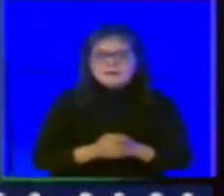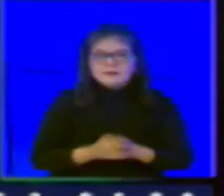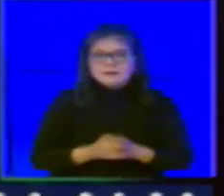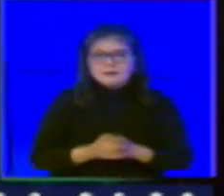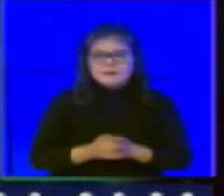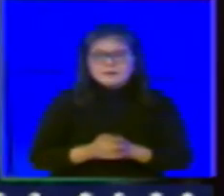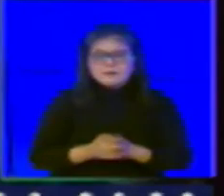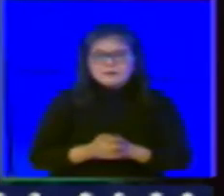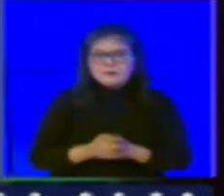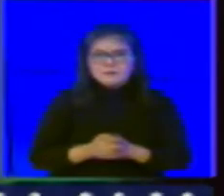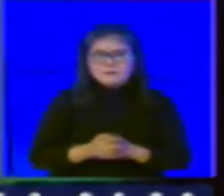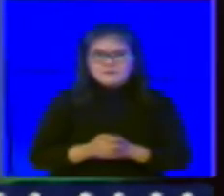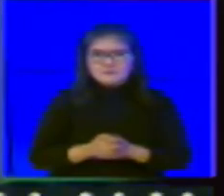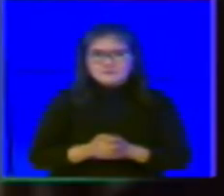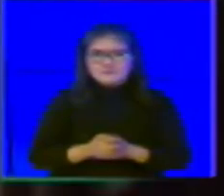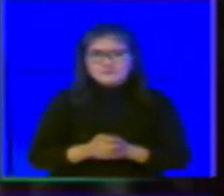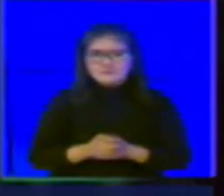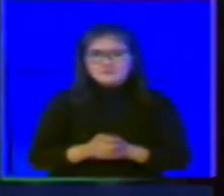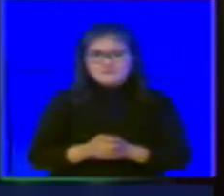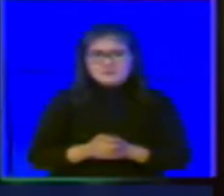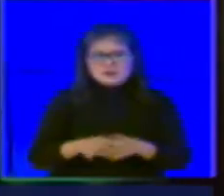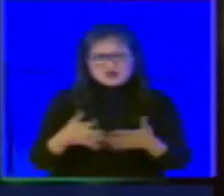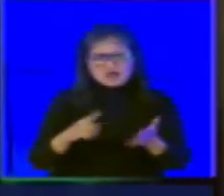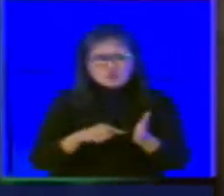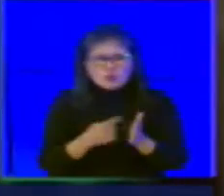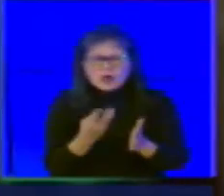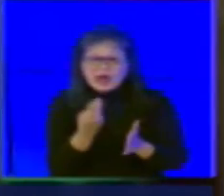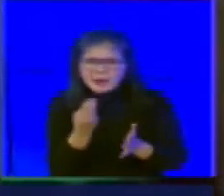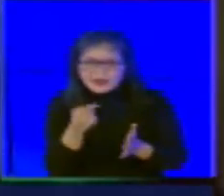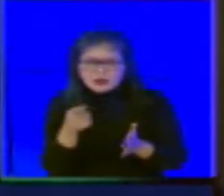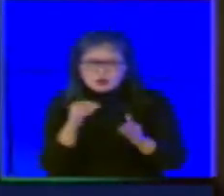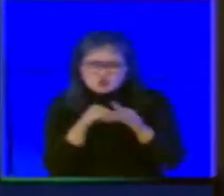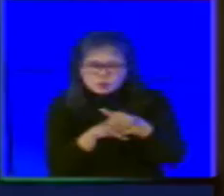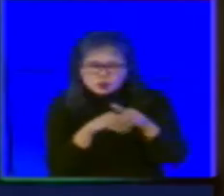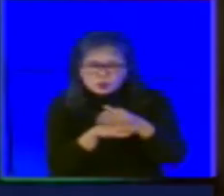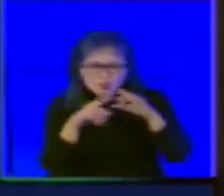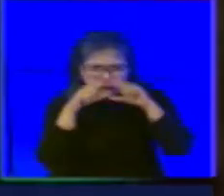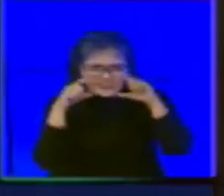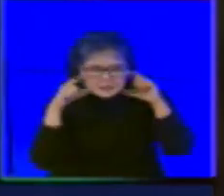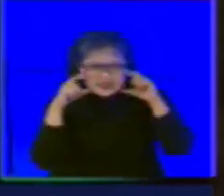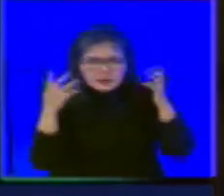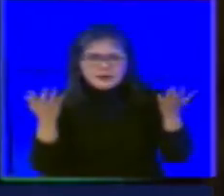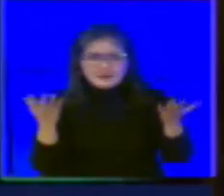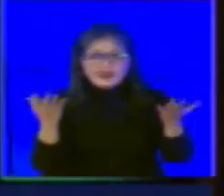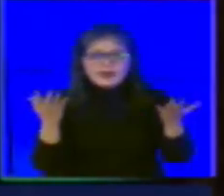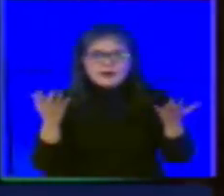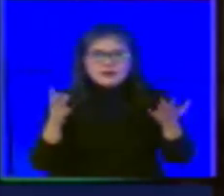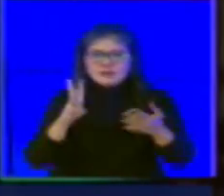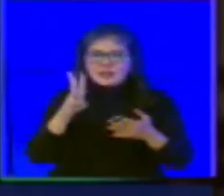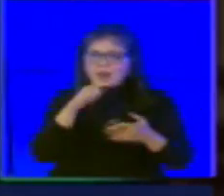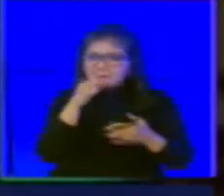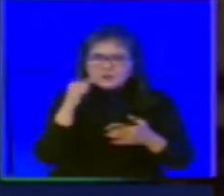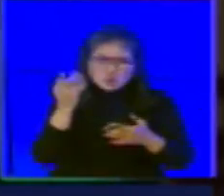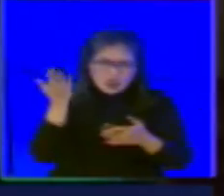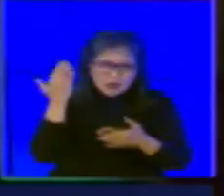5.000, 10.000 untungnya. Itu sejak kapan kau mulai menimbunnya? Kalau saya, Pak, sudah baru 3 minggu yang lalu. 3 minggu lalu kau timbunin